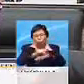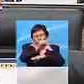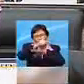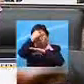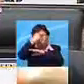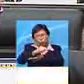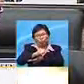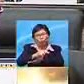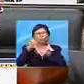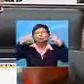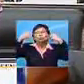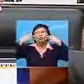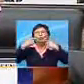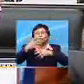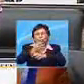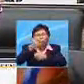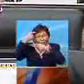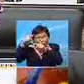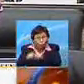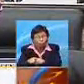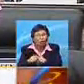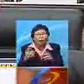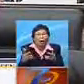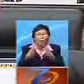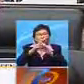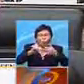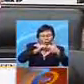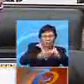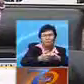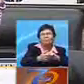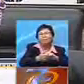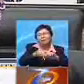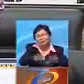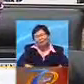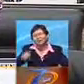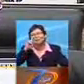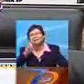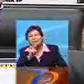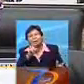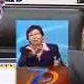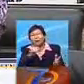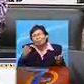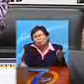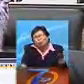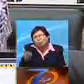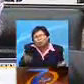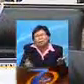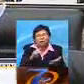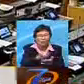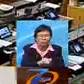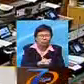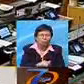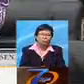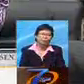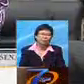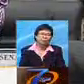gunakan bagi mencapai satu kata sepakat bagaimana untuk menangani masalah ini. Dan mungkin juga kembiri itu salah satunya, saya